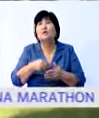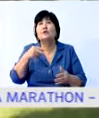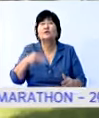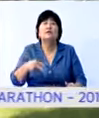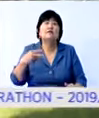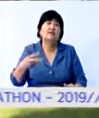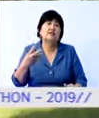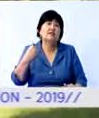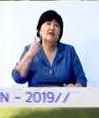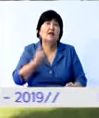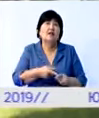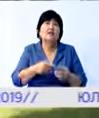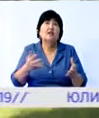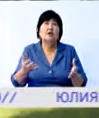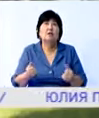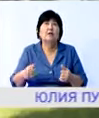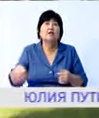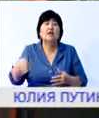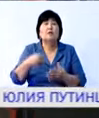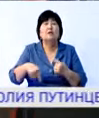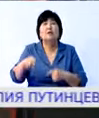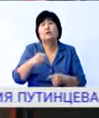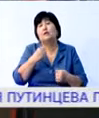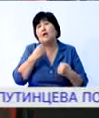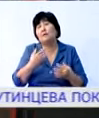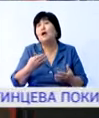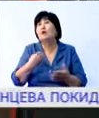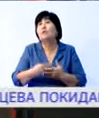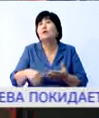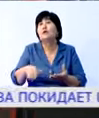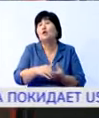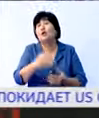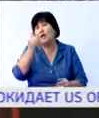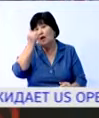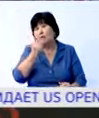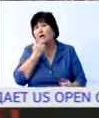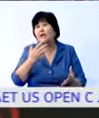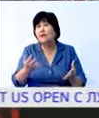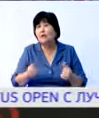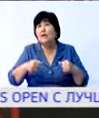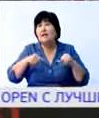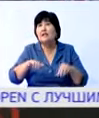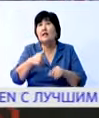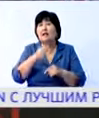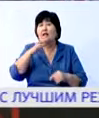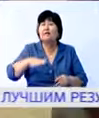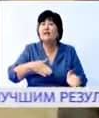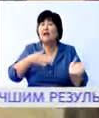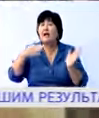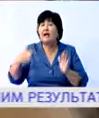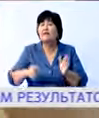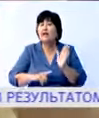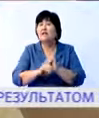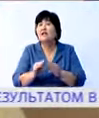года. Это было воспринято бизнес-сообществом очень позитивно. Бизнес-сообщество с благодарностью восприняло и решение главы государства отложить